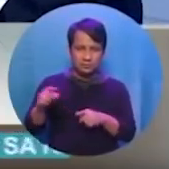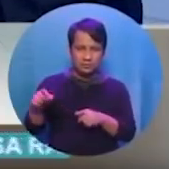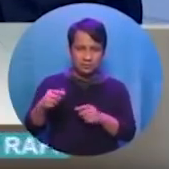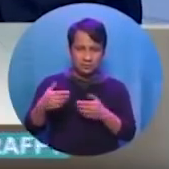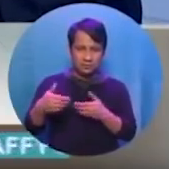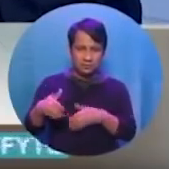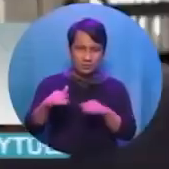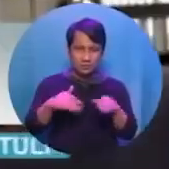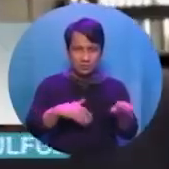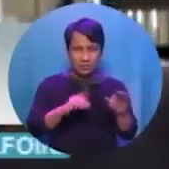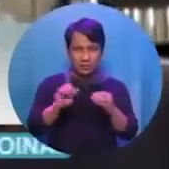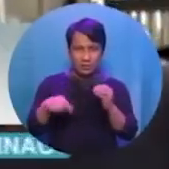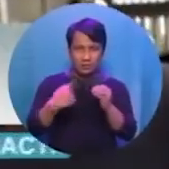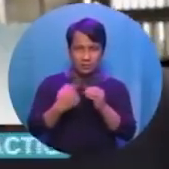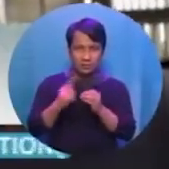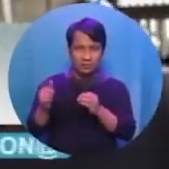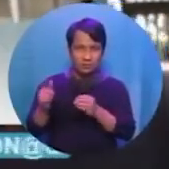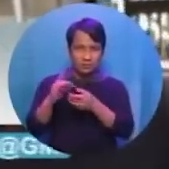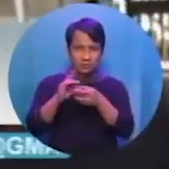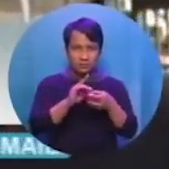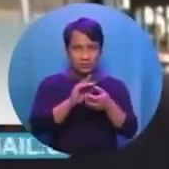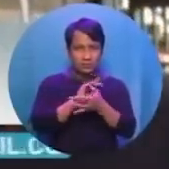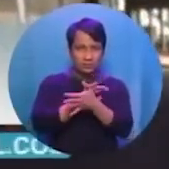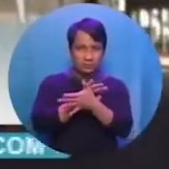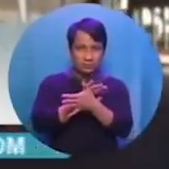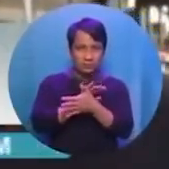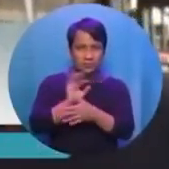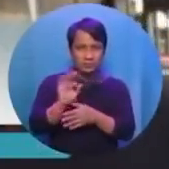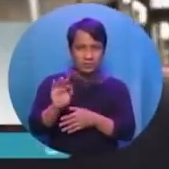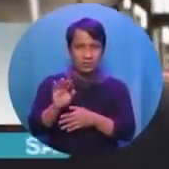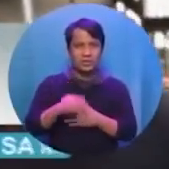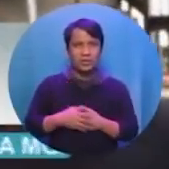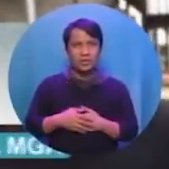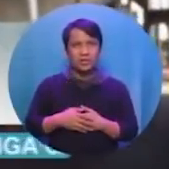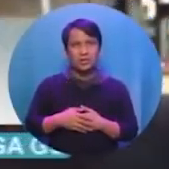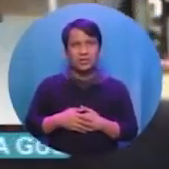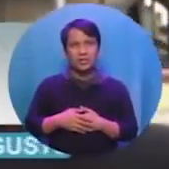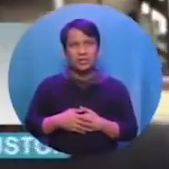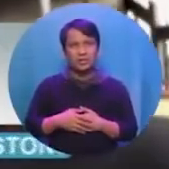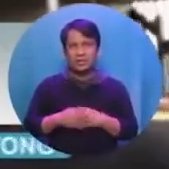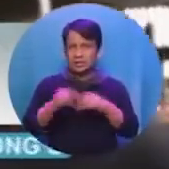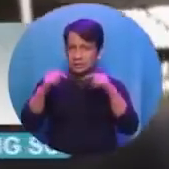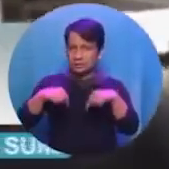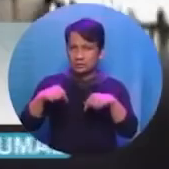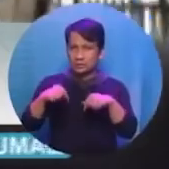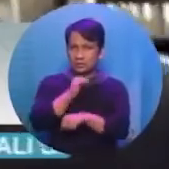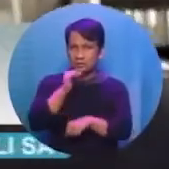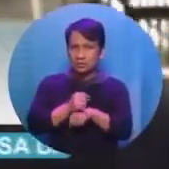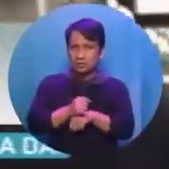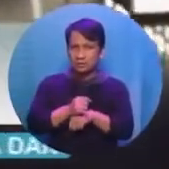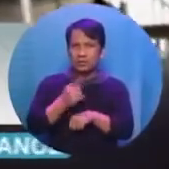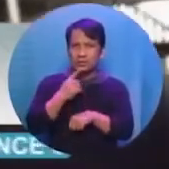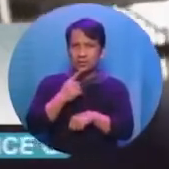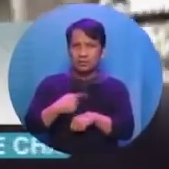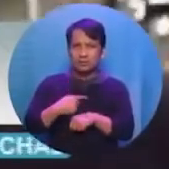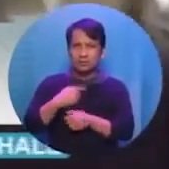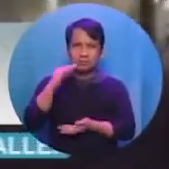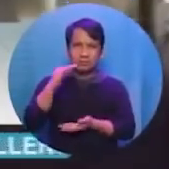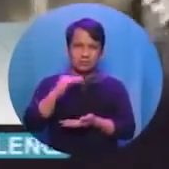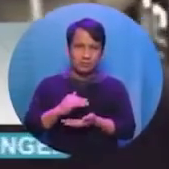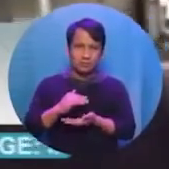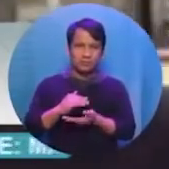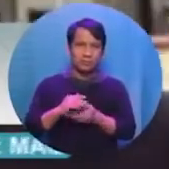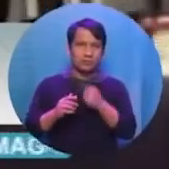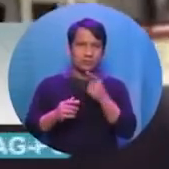pagdating po sa COVID-19 kung pag-uusapan? Dito po sa island namin, kami po yung pinakamababa ng